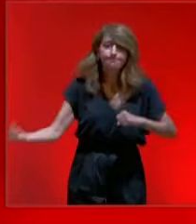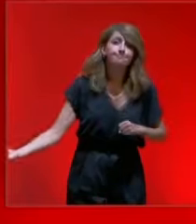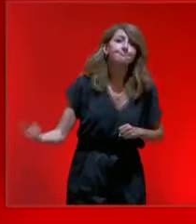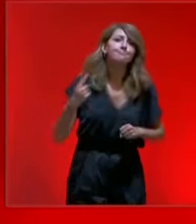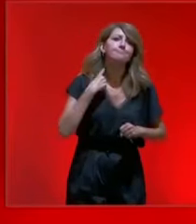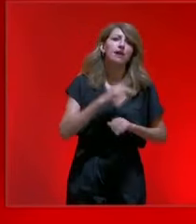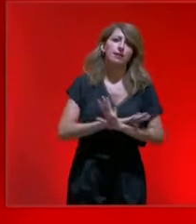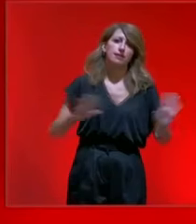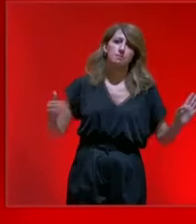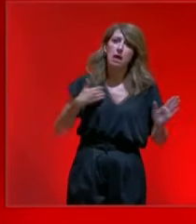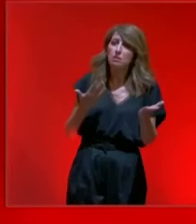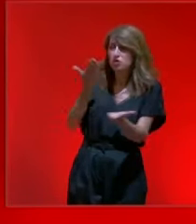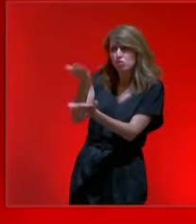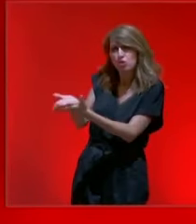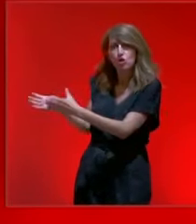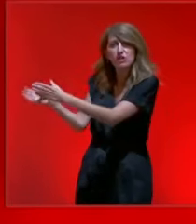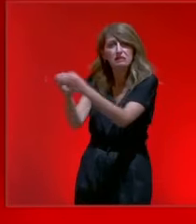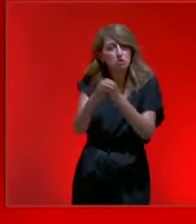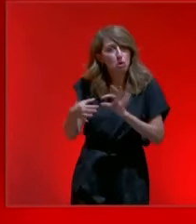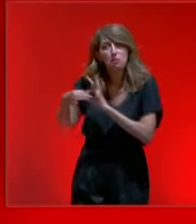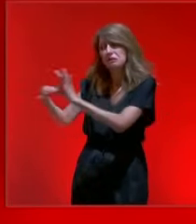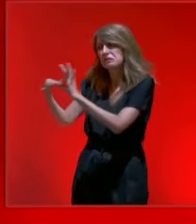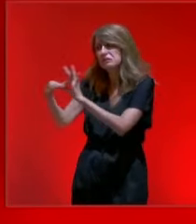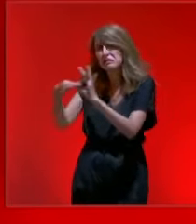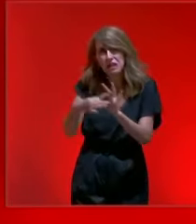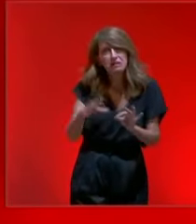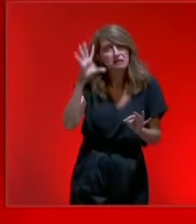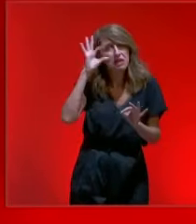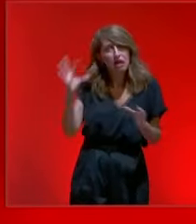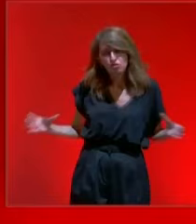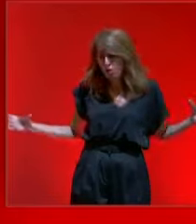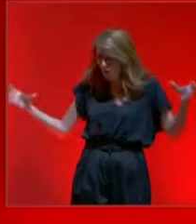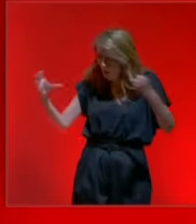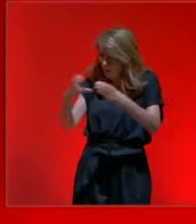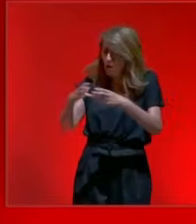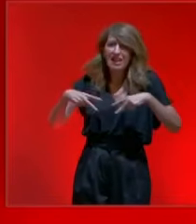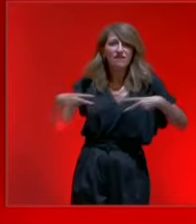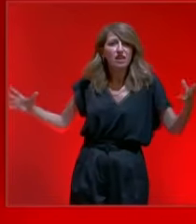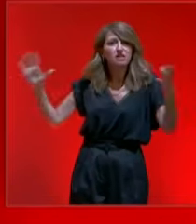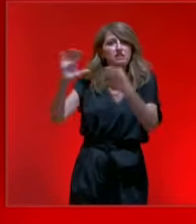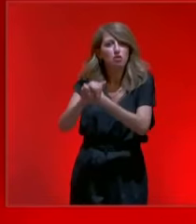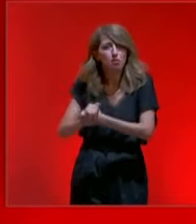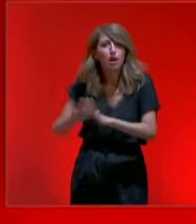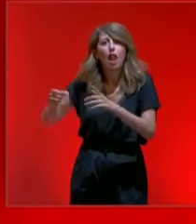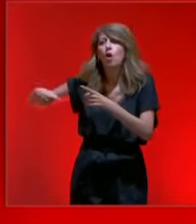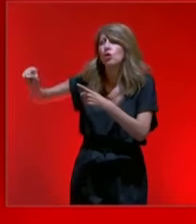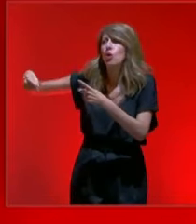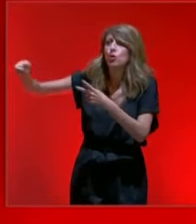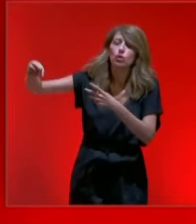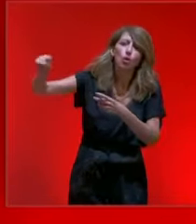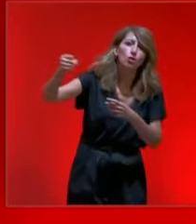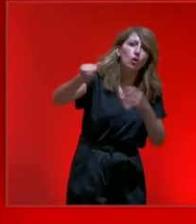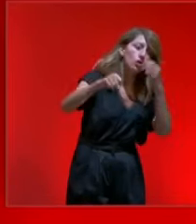συνεργασία μαζί μας. Και δυστυχώς συνεχίζουν. Θα ήταν λάθος, λοιπόν, να επαναφέρουμε σε αυτή